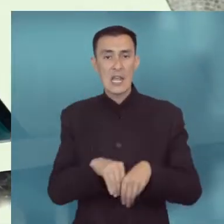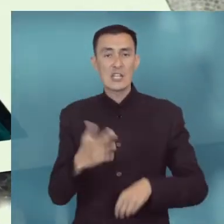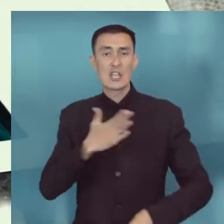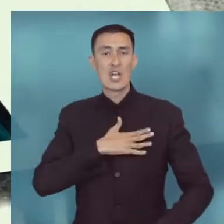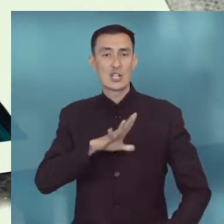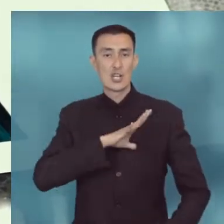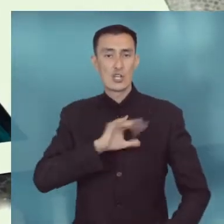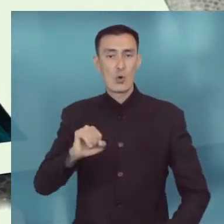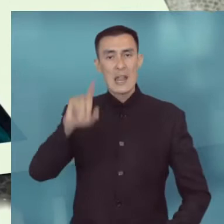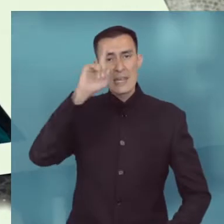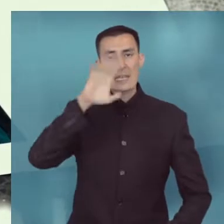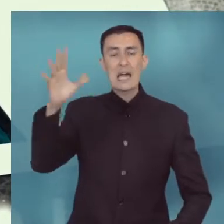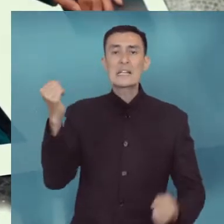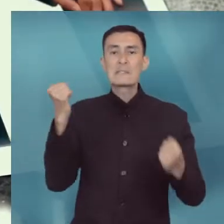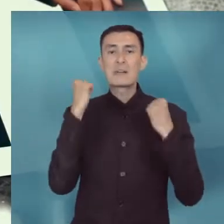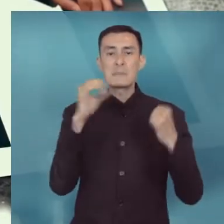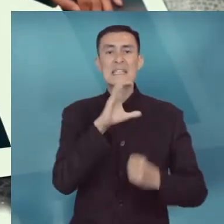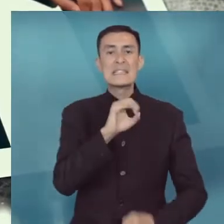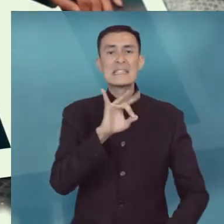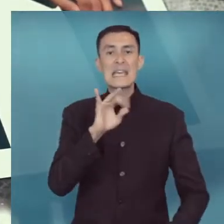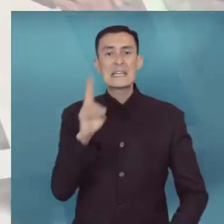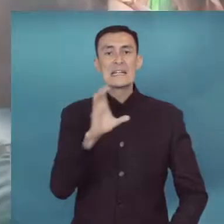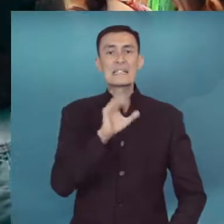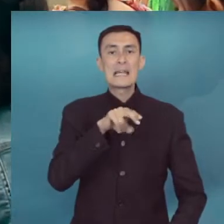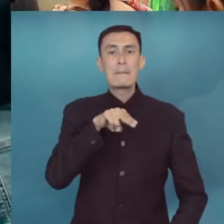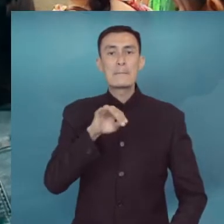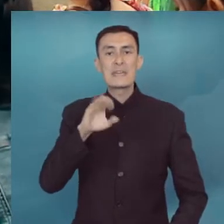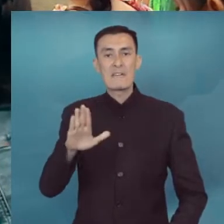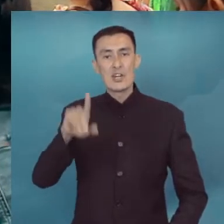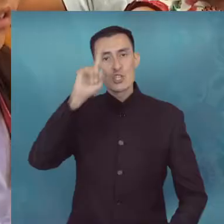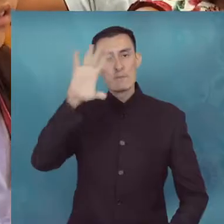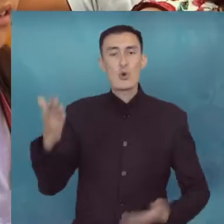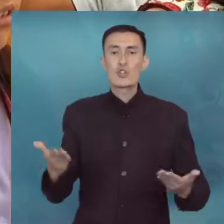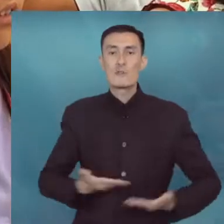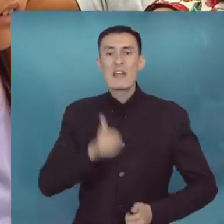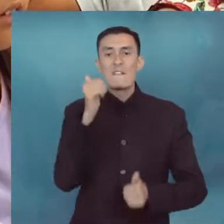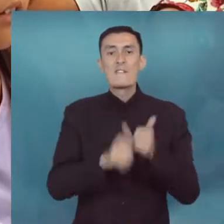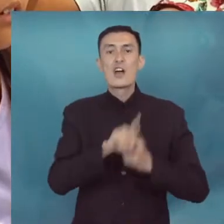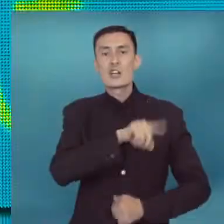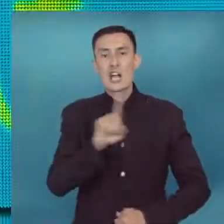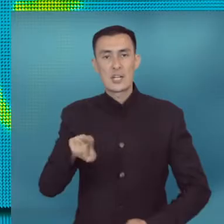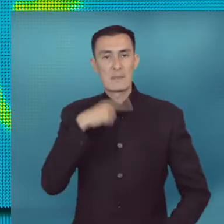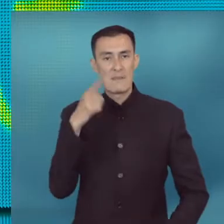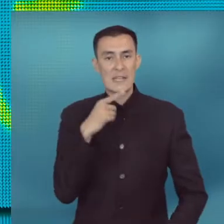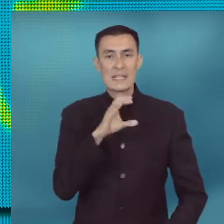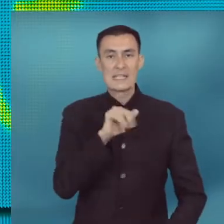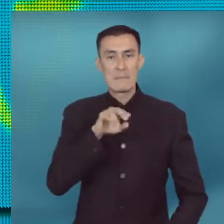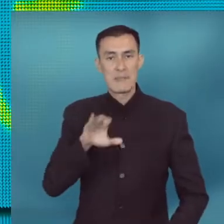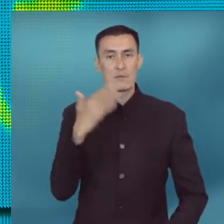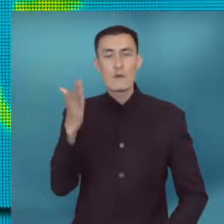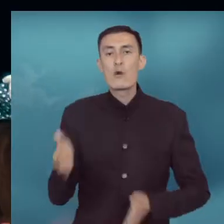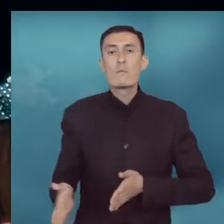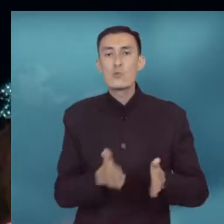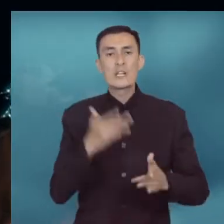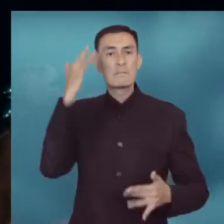себе наш герой, легендарный спортсмен Серик Сапиев. Чемпион живет в каждом, считает Серик Сапиев. Но его